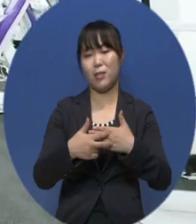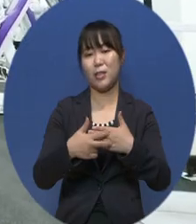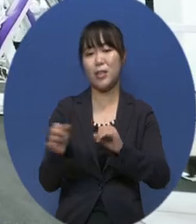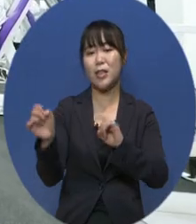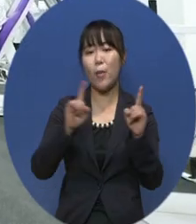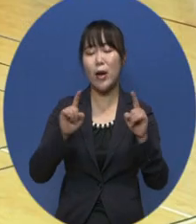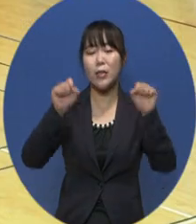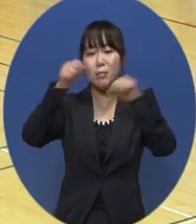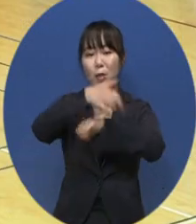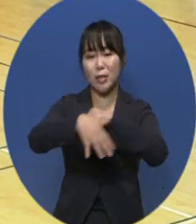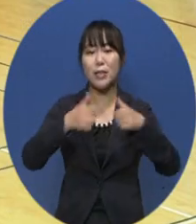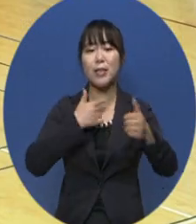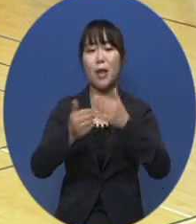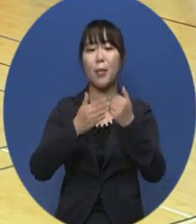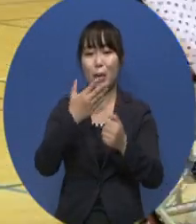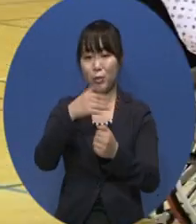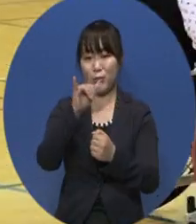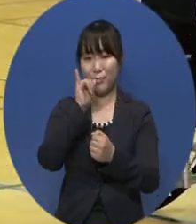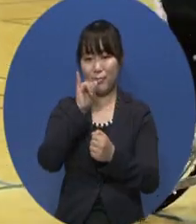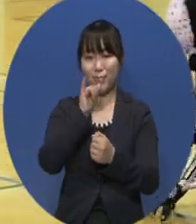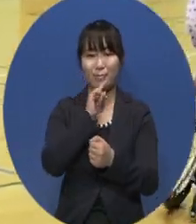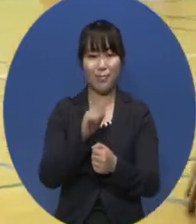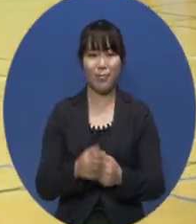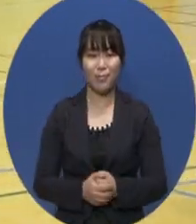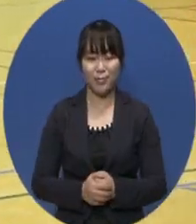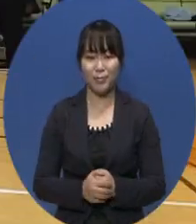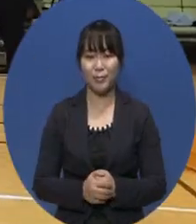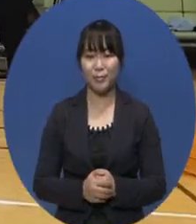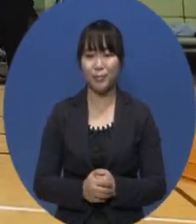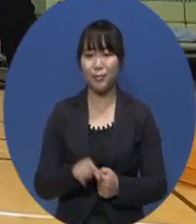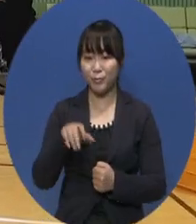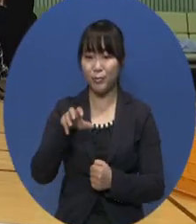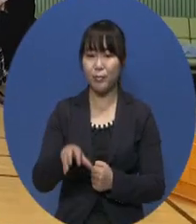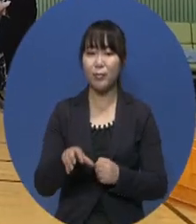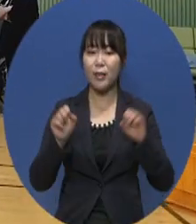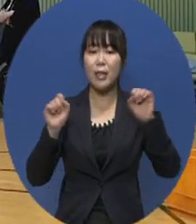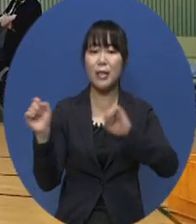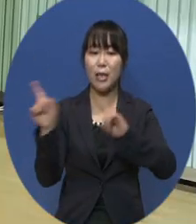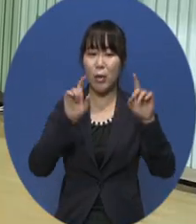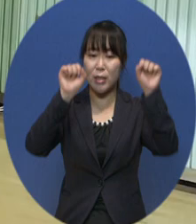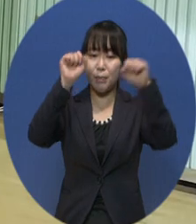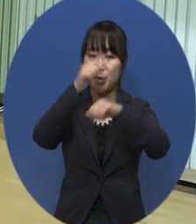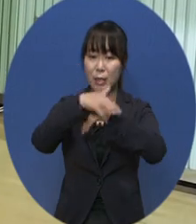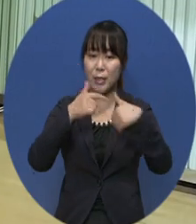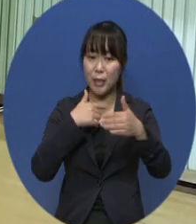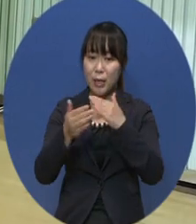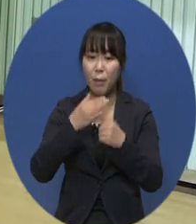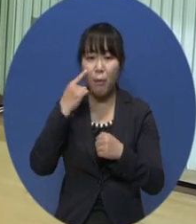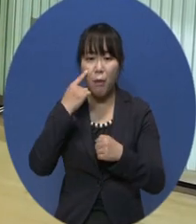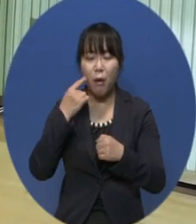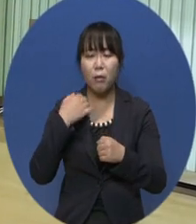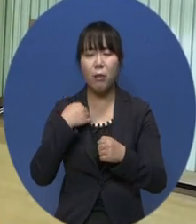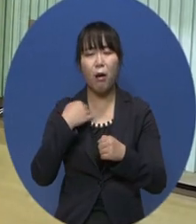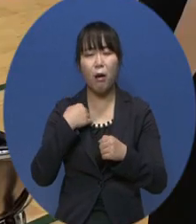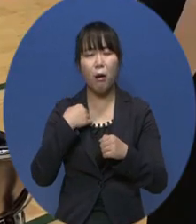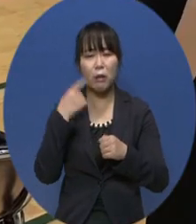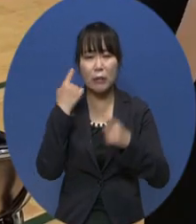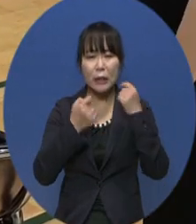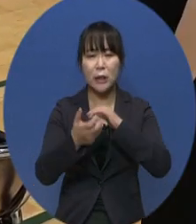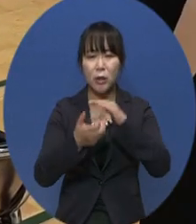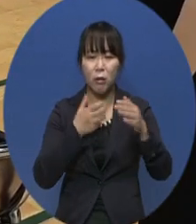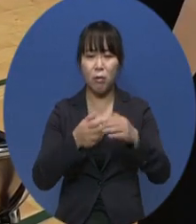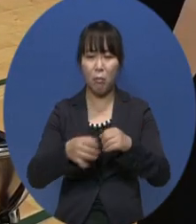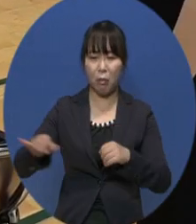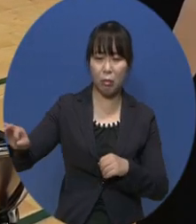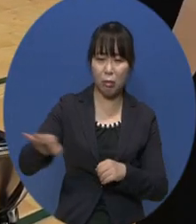재활 스포츠를 체험할 수 있게 해주는 겁니다. 아, 네. 그래서 거기서 재활 스포츠를 체험을 해서 네. 뭐 다치기 전에 뭐 탁구도 치고